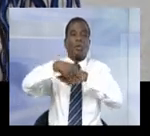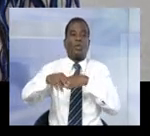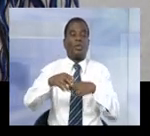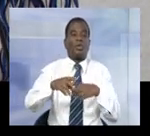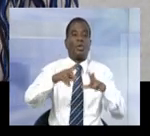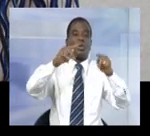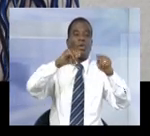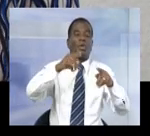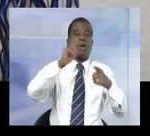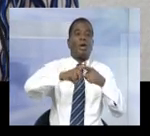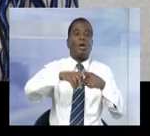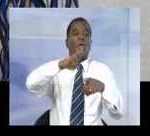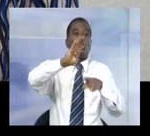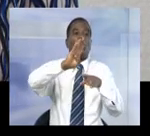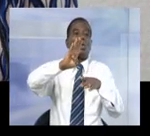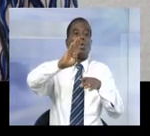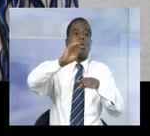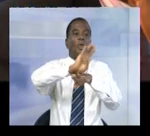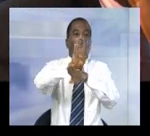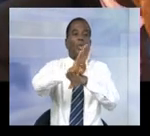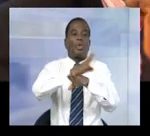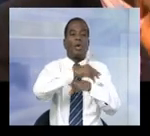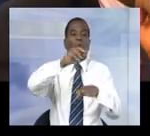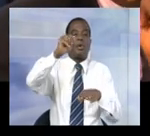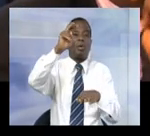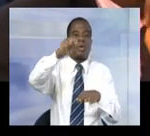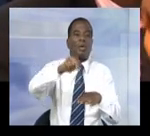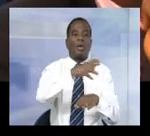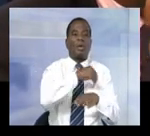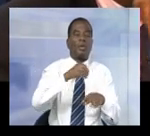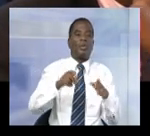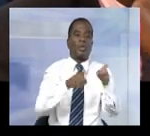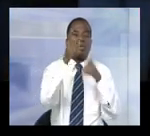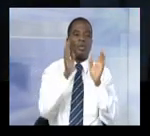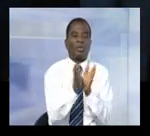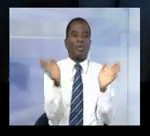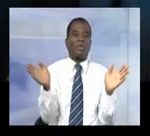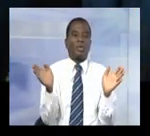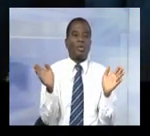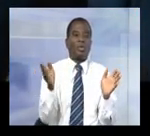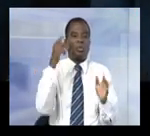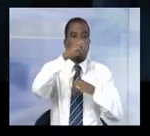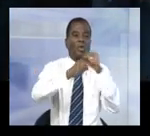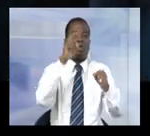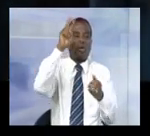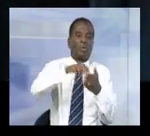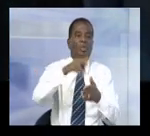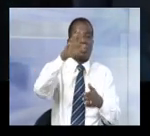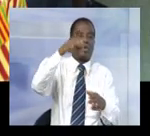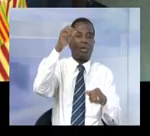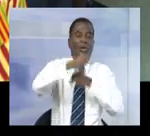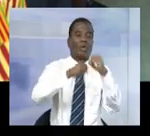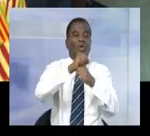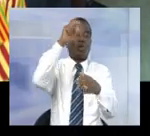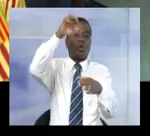à Boaké et à Mans sont les actions majeures à mettre à l'actif de la RTI et de son directeur général. Pour 2015, année électorale,